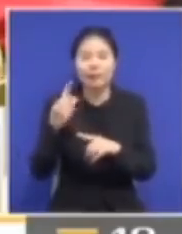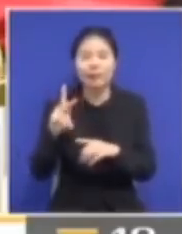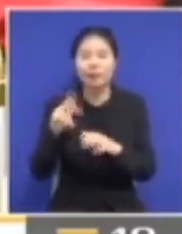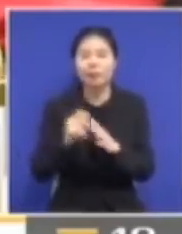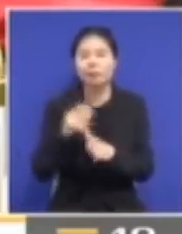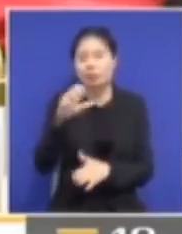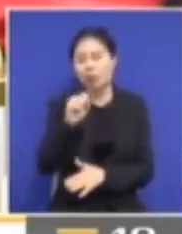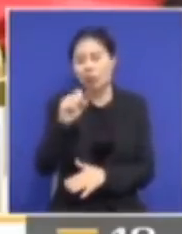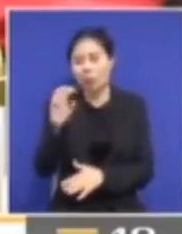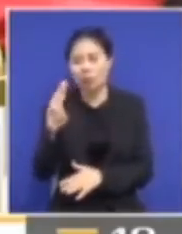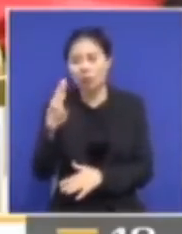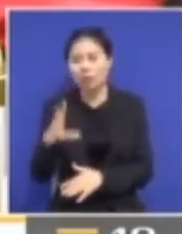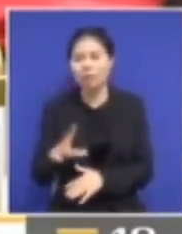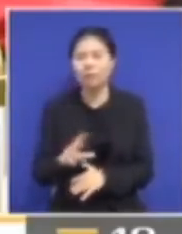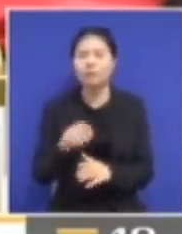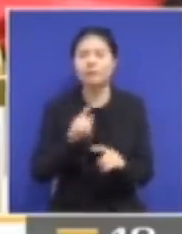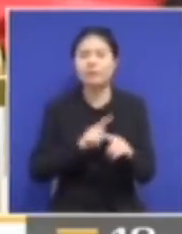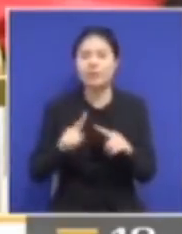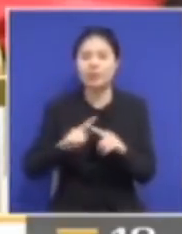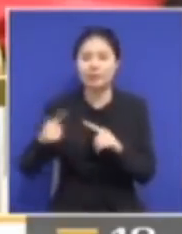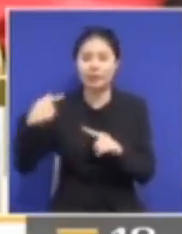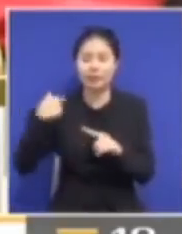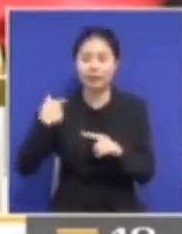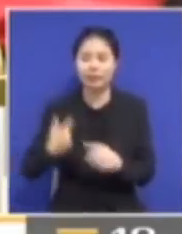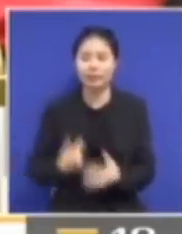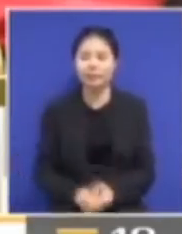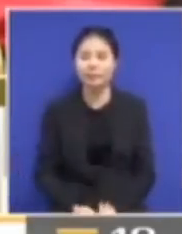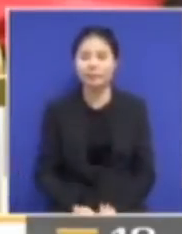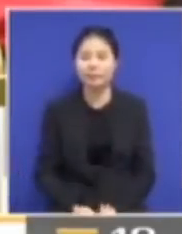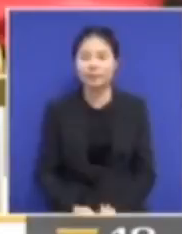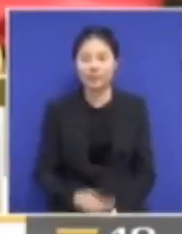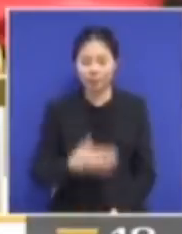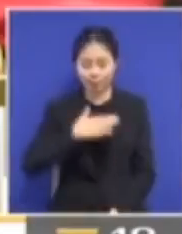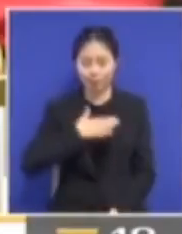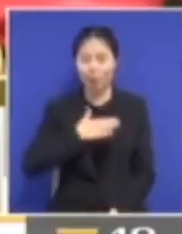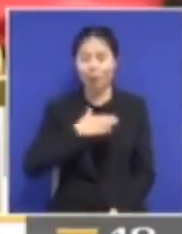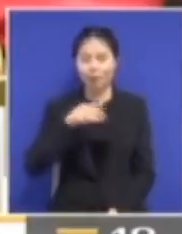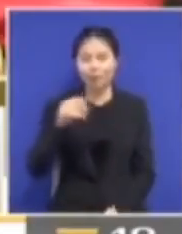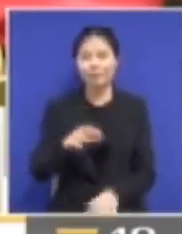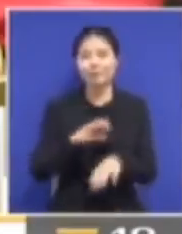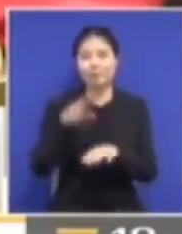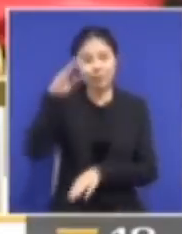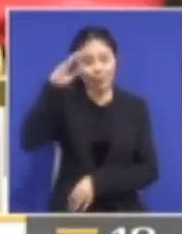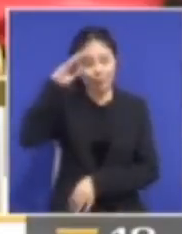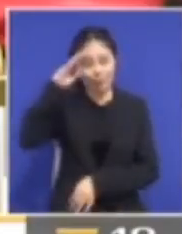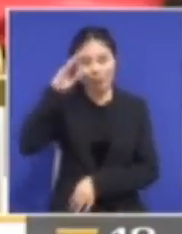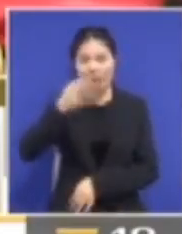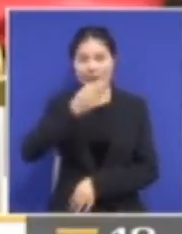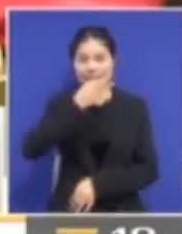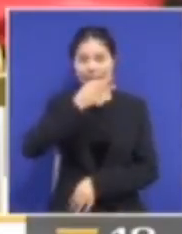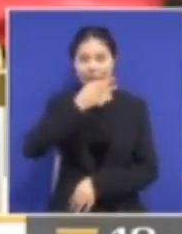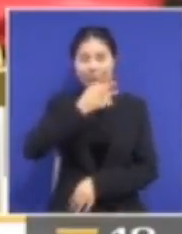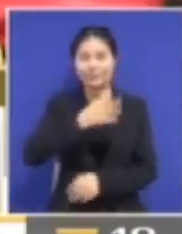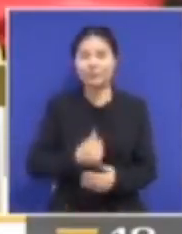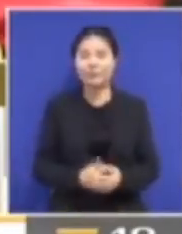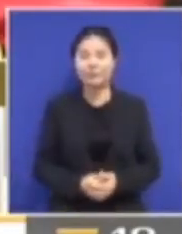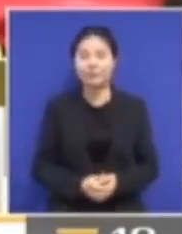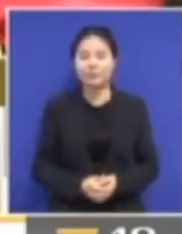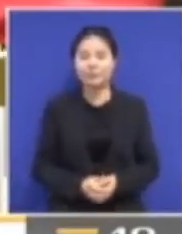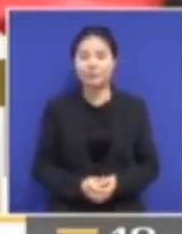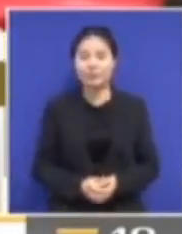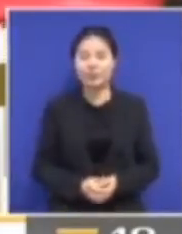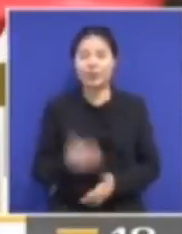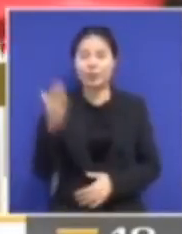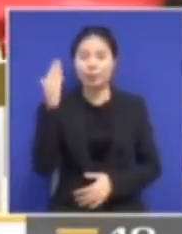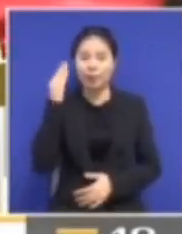อีกนะครับนะผมเป็นตำรวจนะการแต่งตั้งตำรวจนะที่